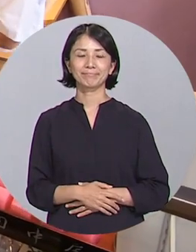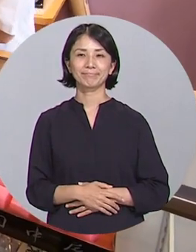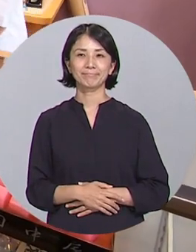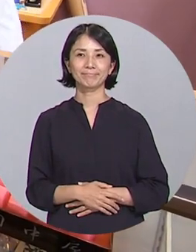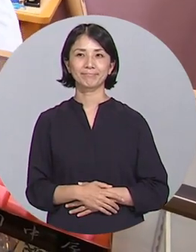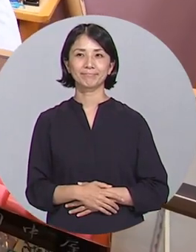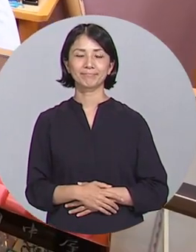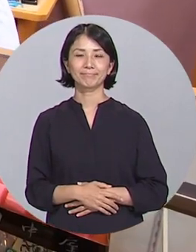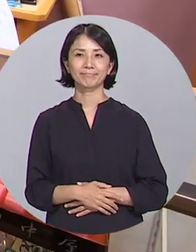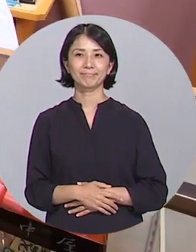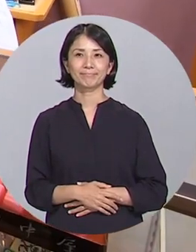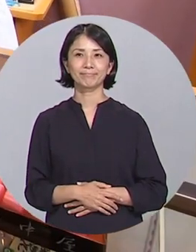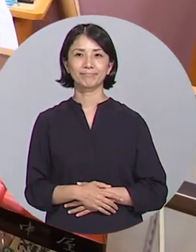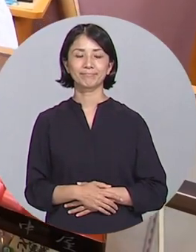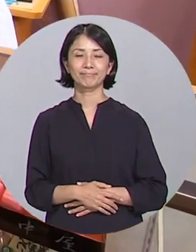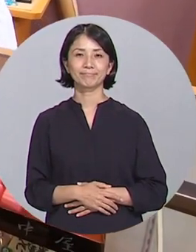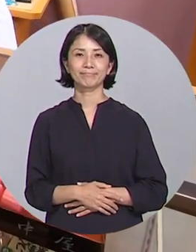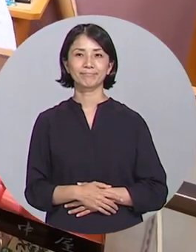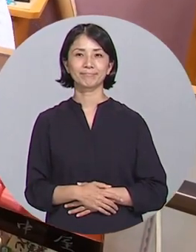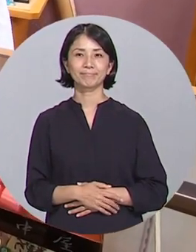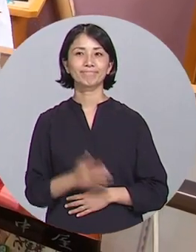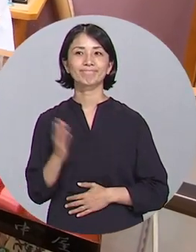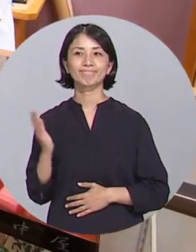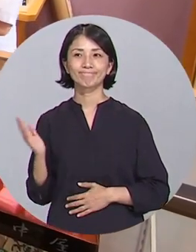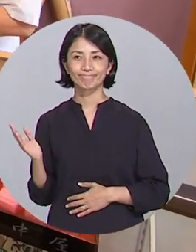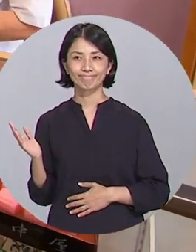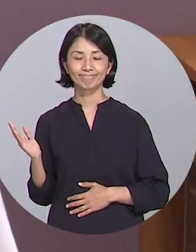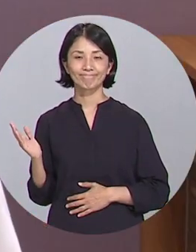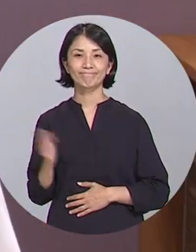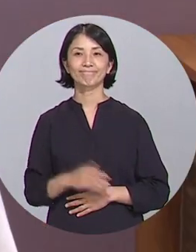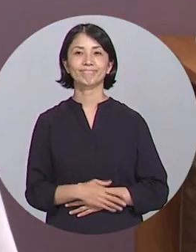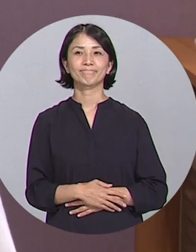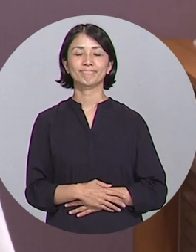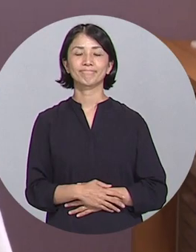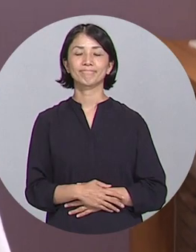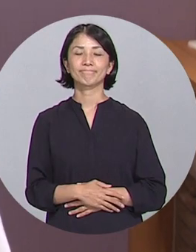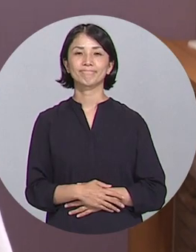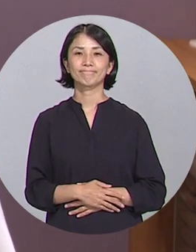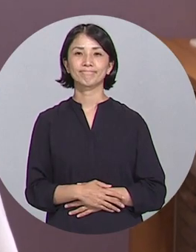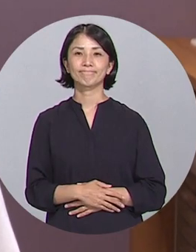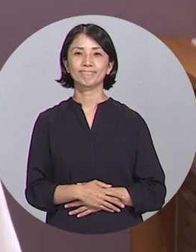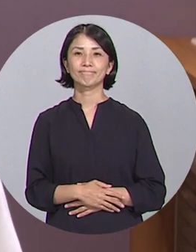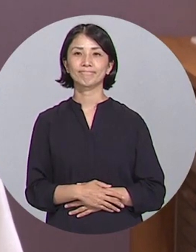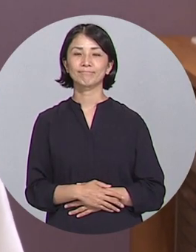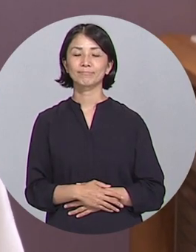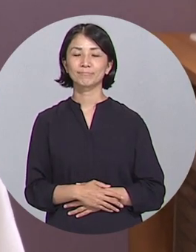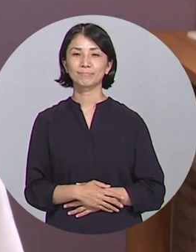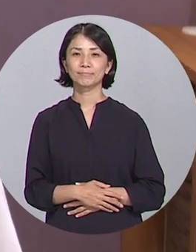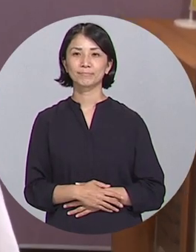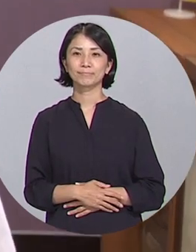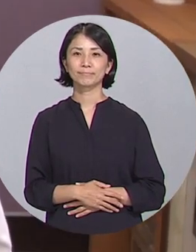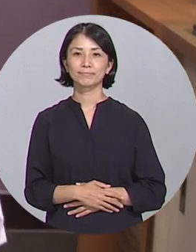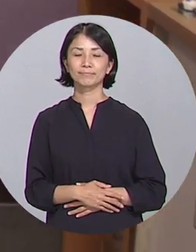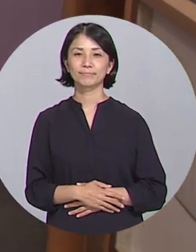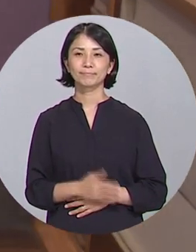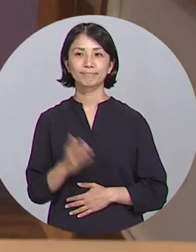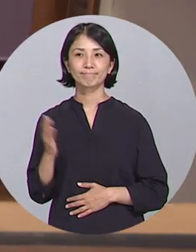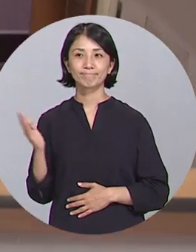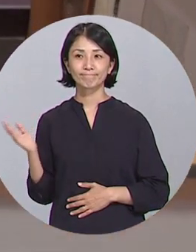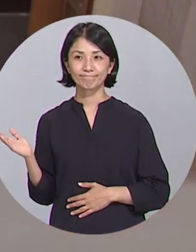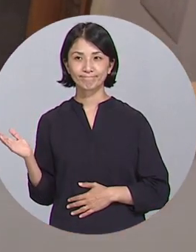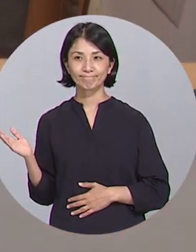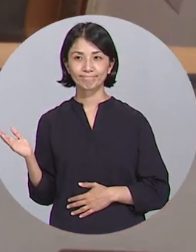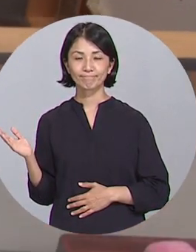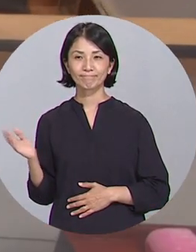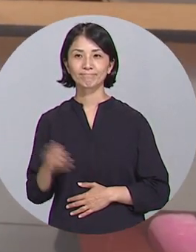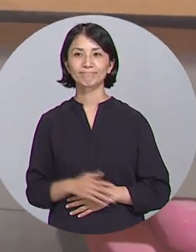い、お、 こちらが塩あんびんになります。 さあ、ご覧いただきましょう。こちらが久喜市の